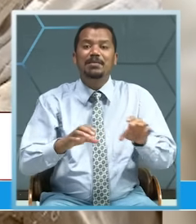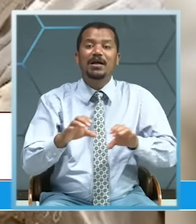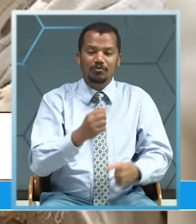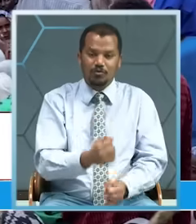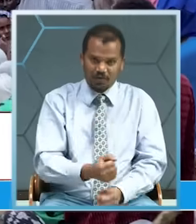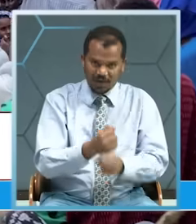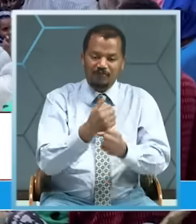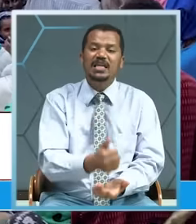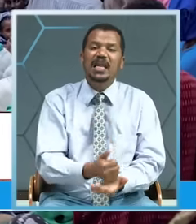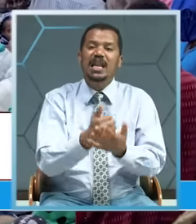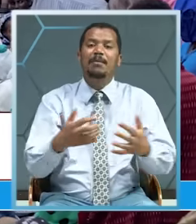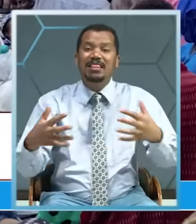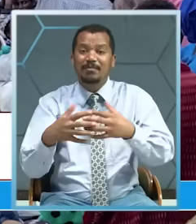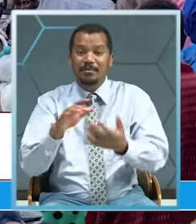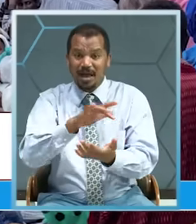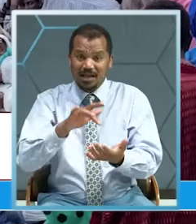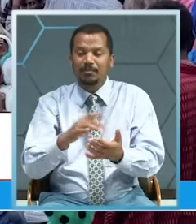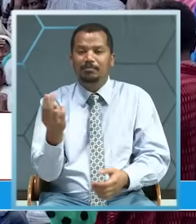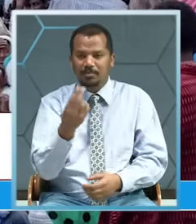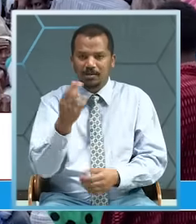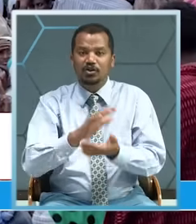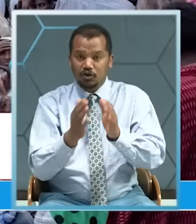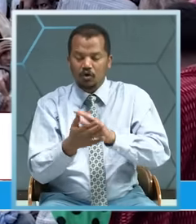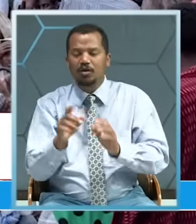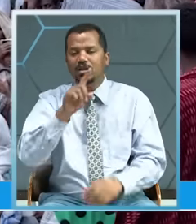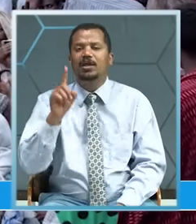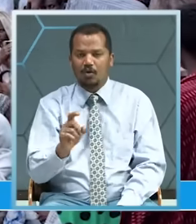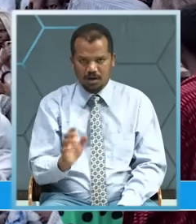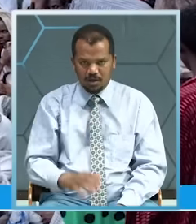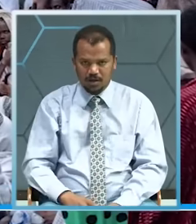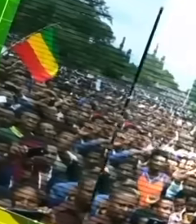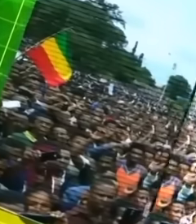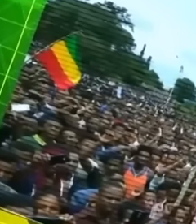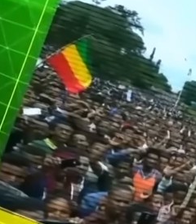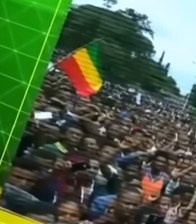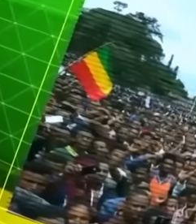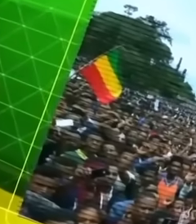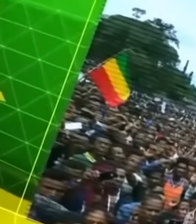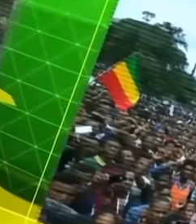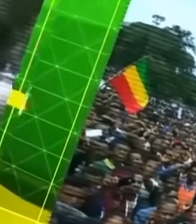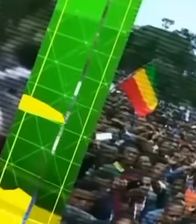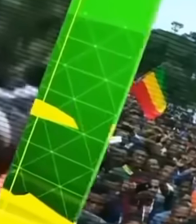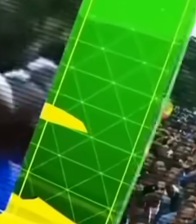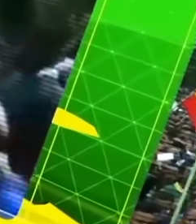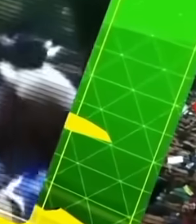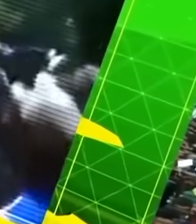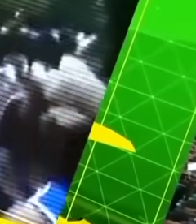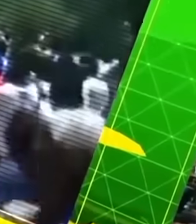ክፍል የሚያደርገውን ድጋፍ የእርዳታ ማስተባበሪያ ማዕከላትን በመጠቀም እንዲሆንም ጠይቀዋል።